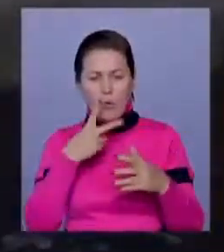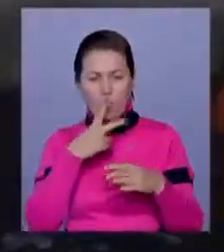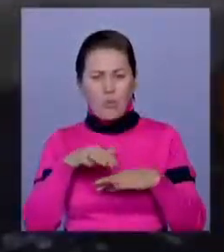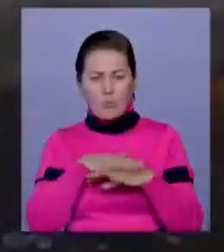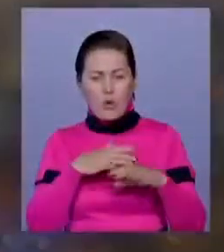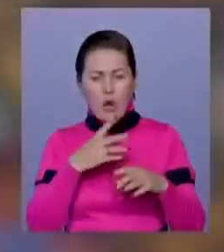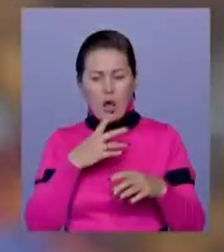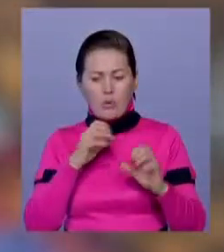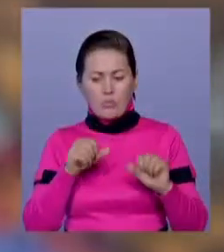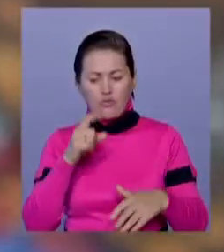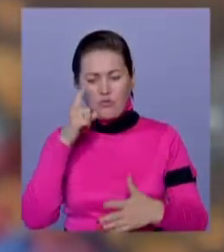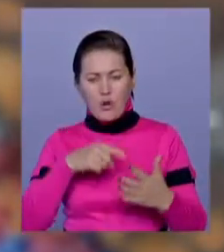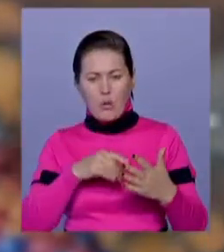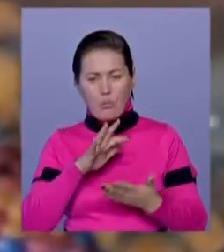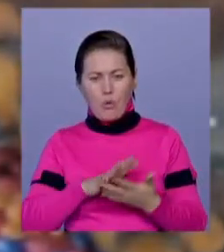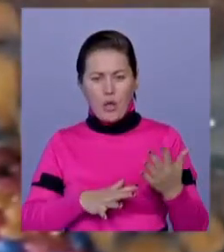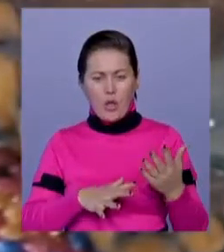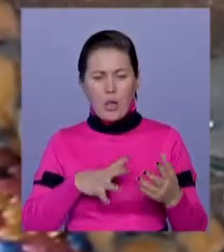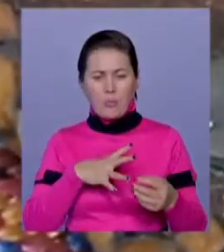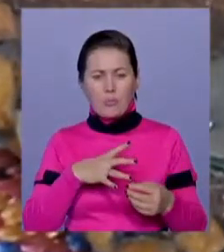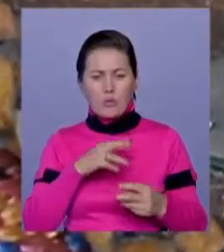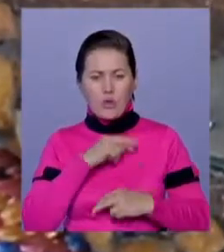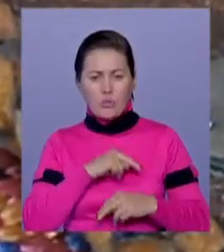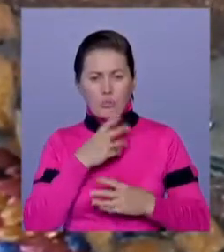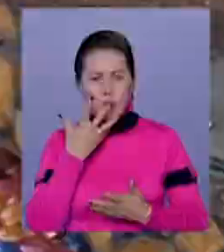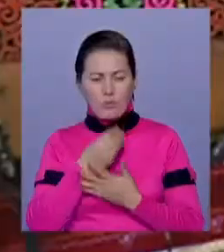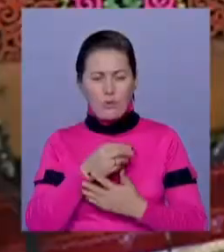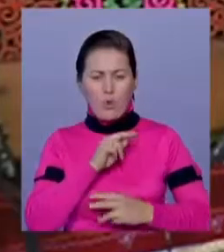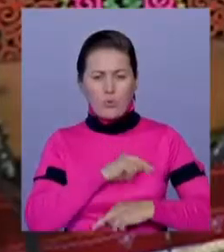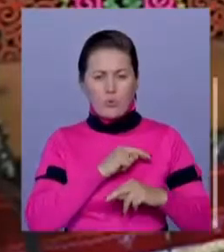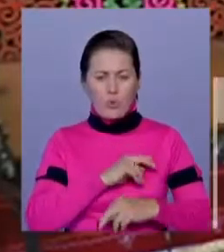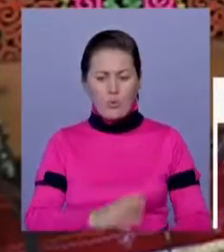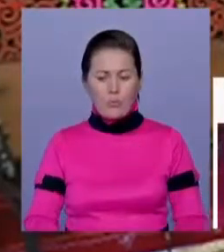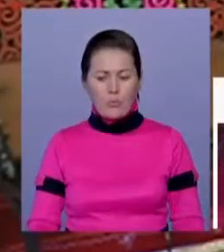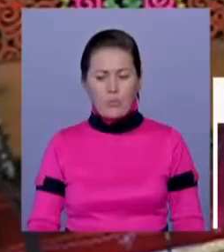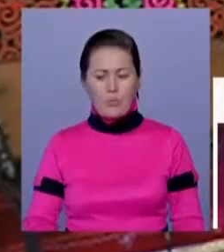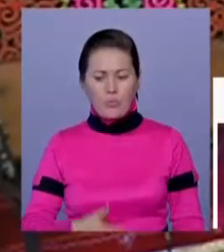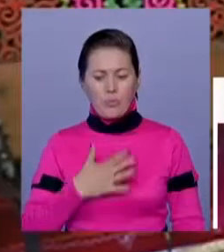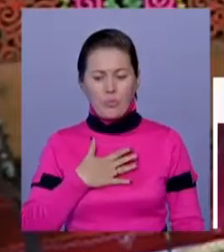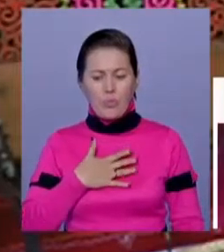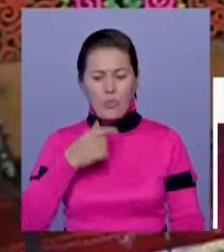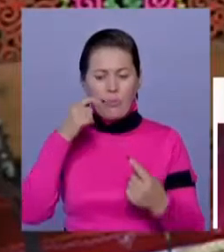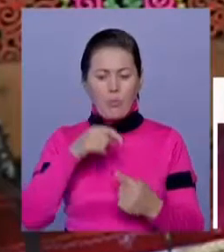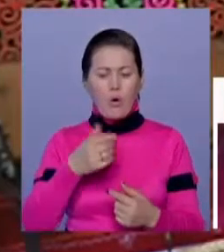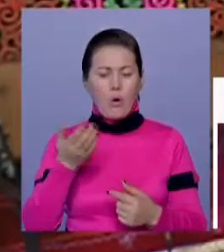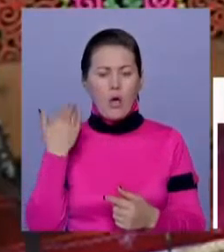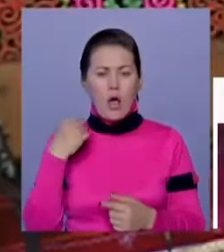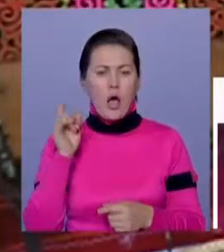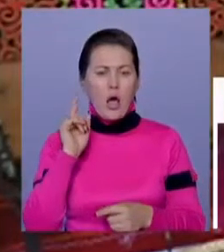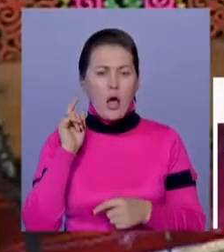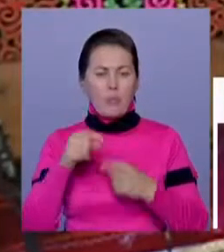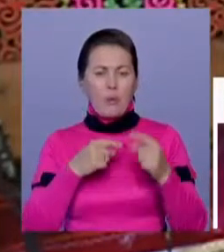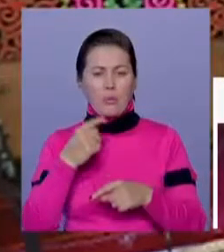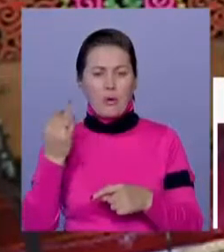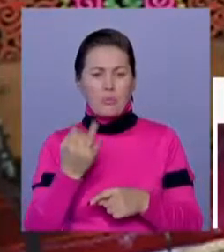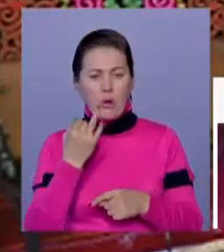жұмыстардың жасалуына себепкер болады деп сенемін, деді ұста. Тура біздің болмысымызға, біздің анау ата-бабамыздың